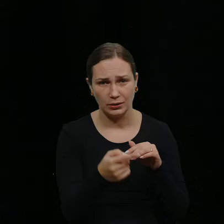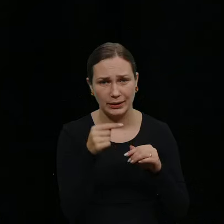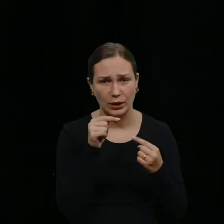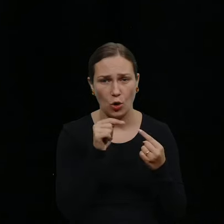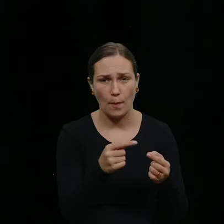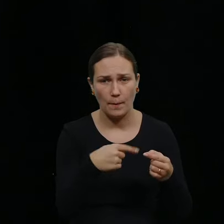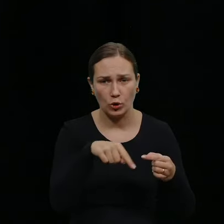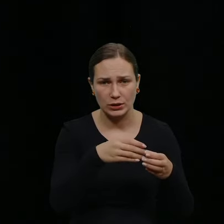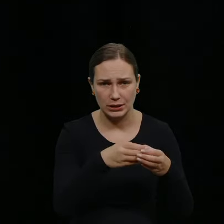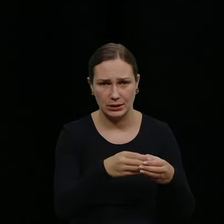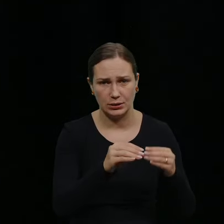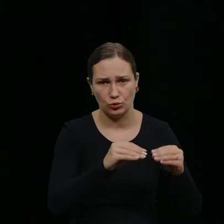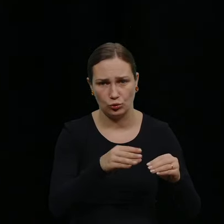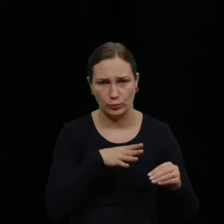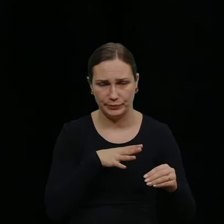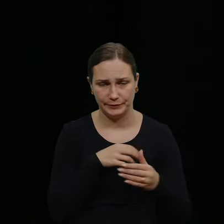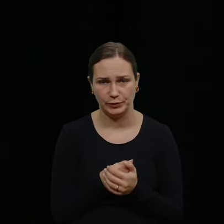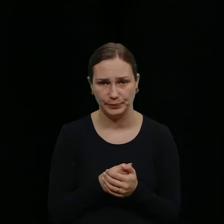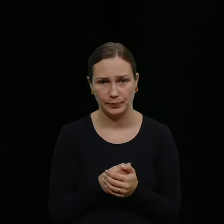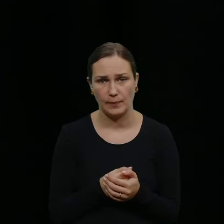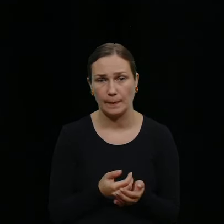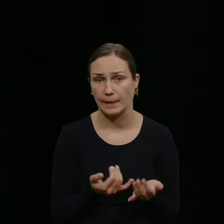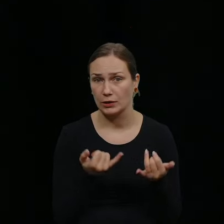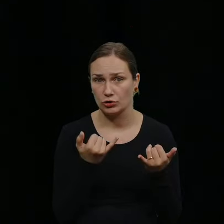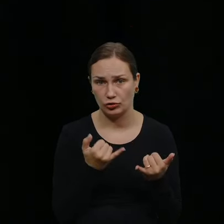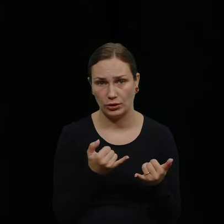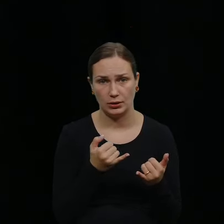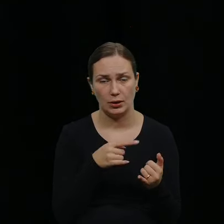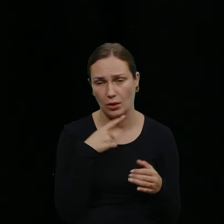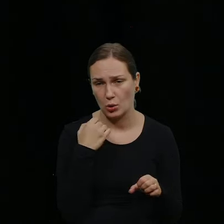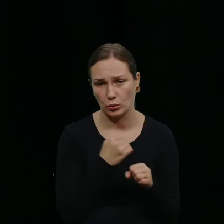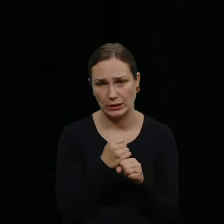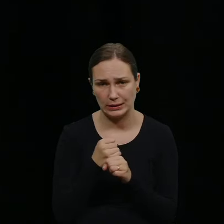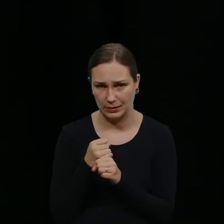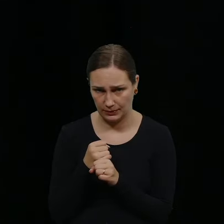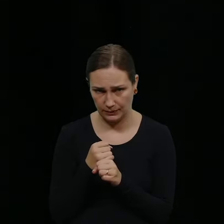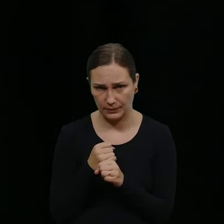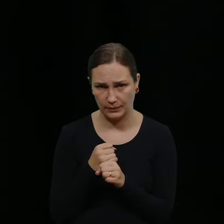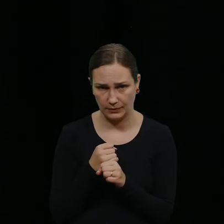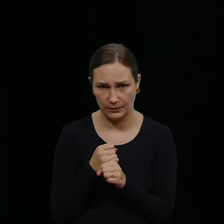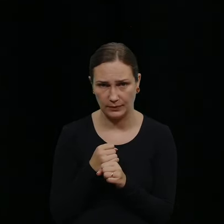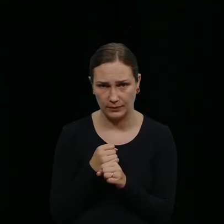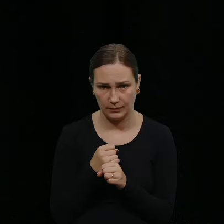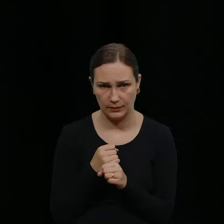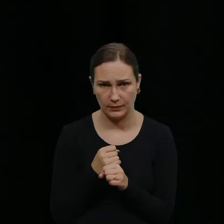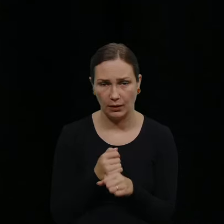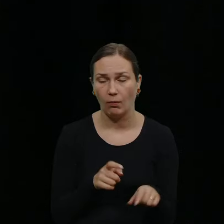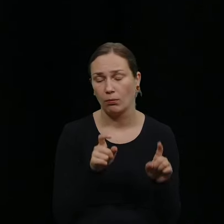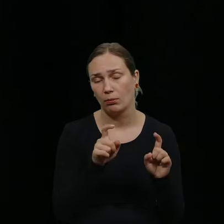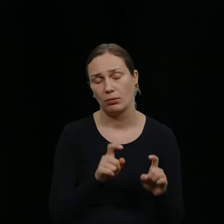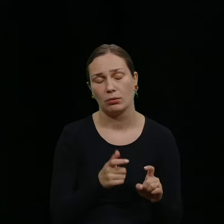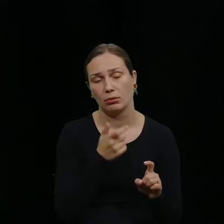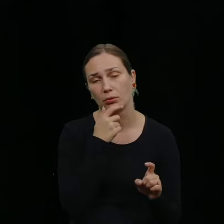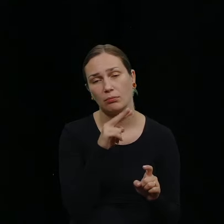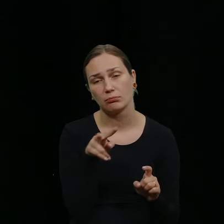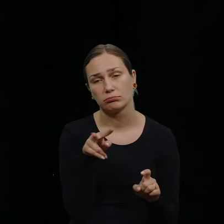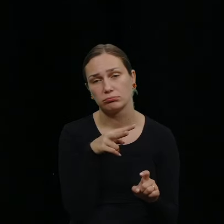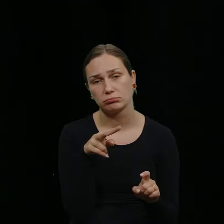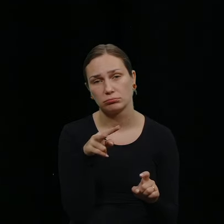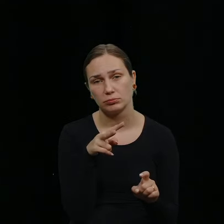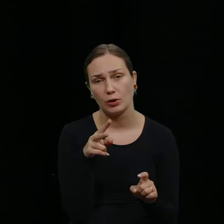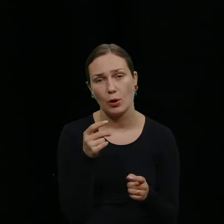opoziciją. Ir šiandien tikrai stipriai dirbame, reiškia, ne tik sėdėdami ir žiūrėdami,